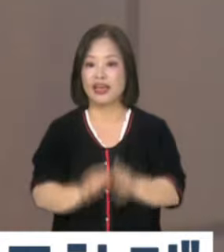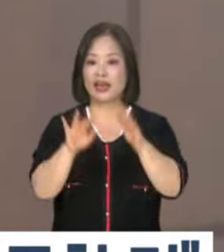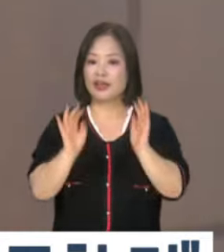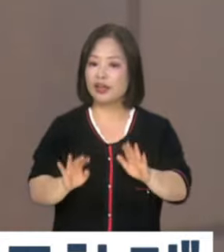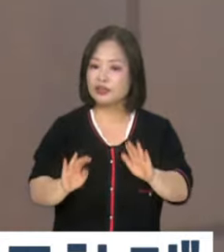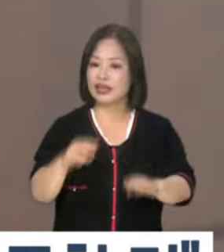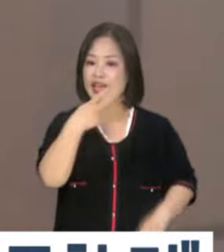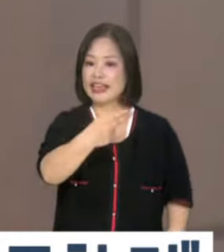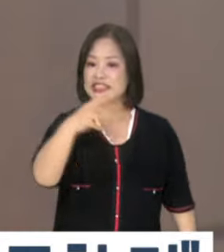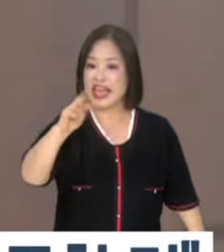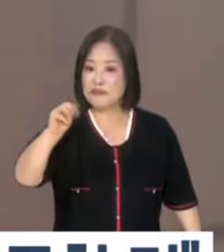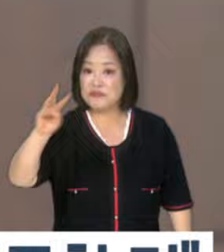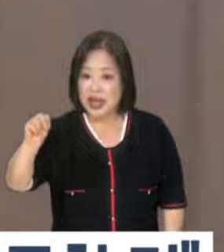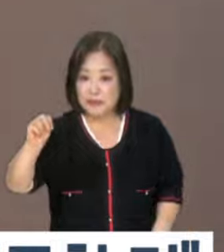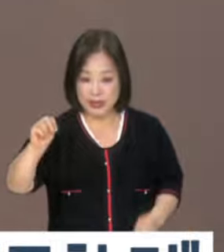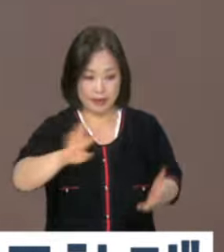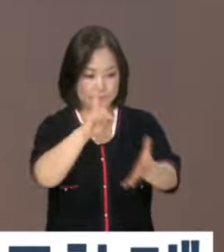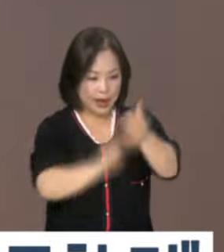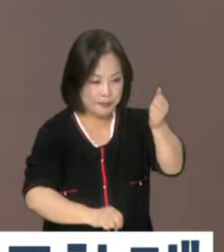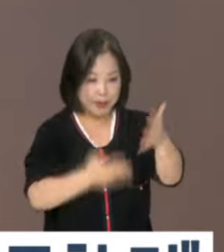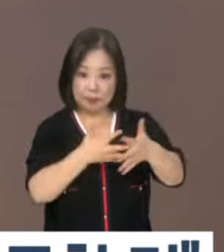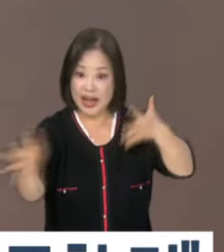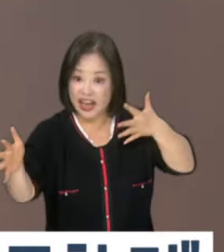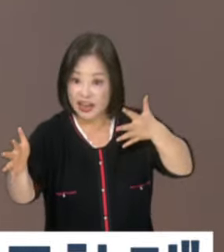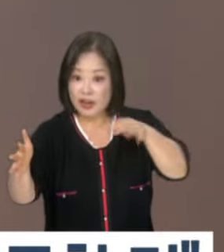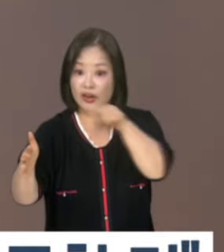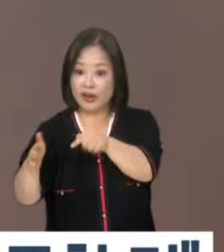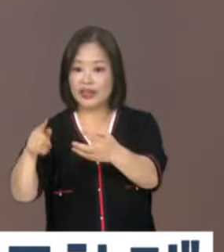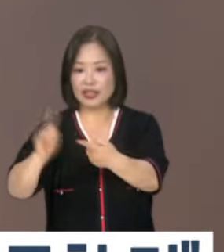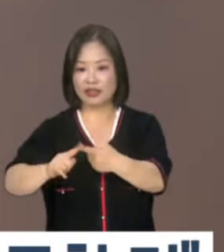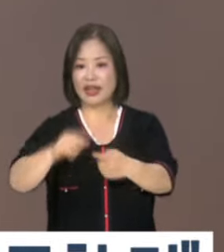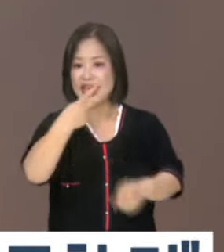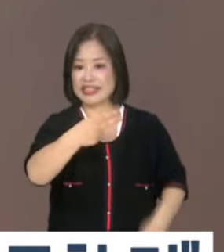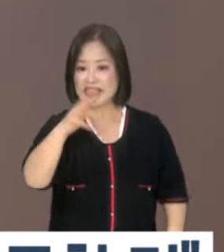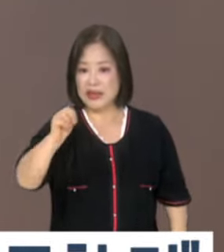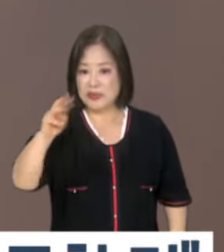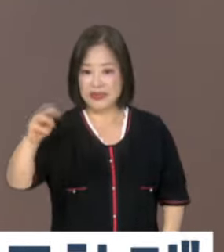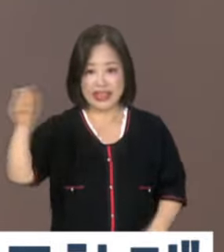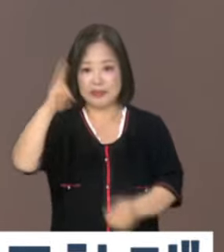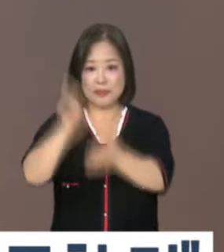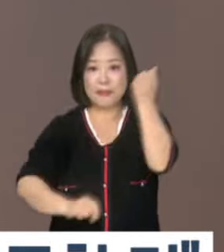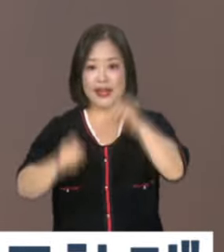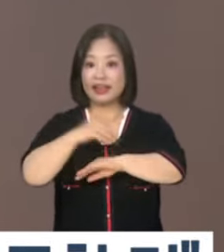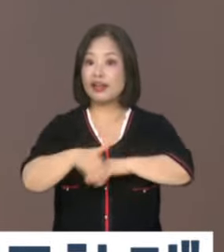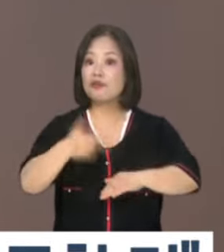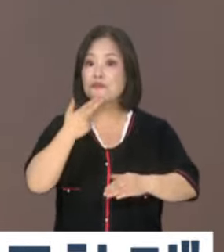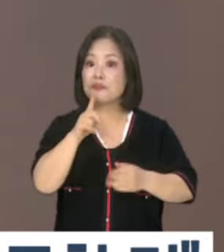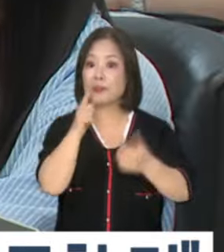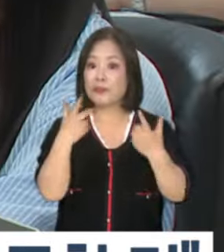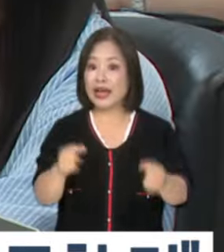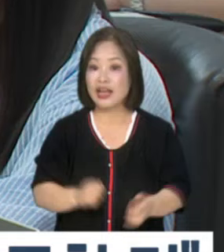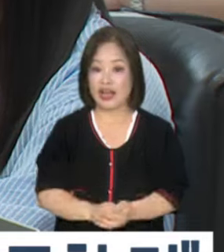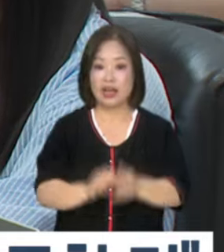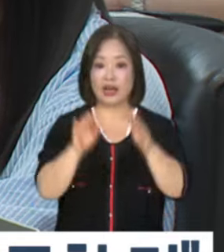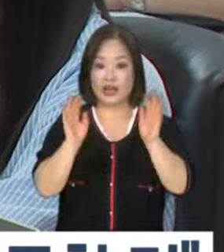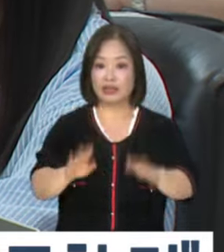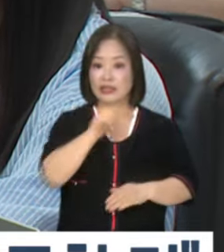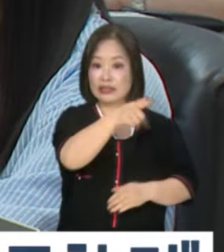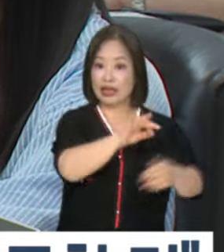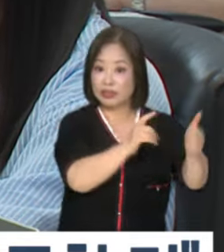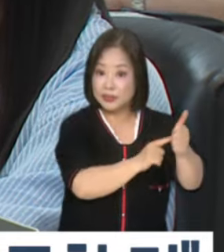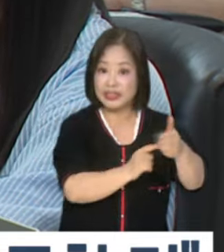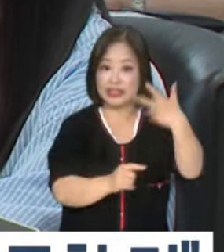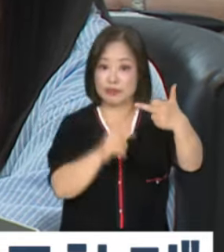협상 경 결렬에 대해선 현재로선 hmm 재매각 계획이 없다고 설명했습니다 강회장은 17조원